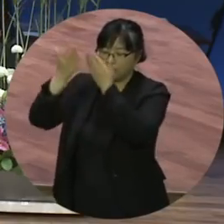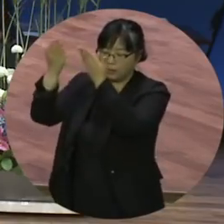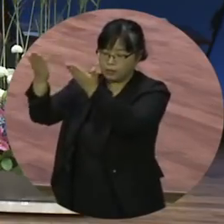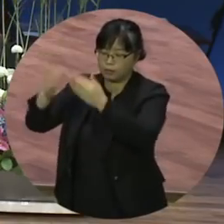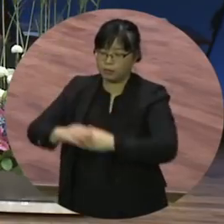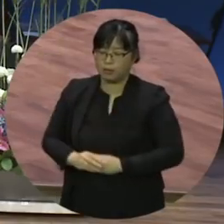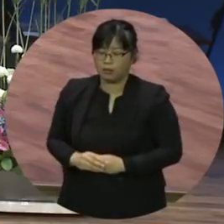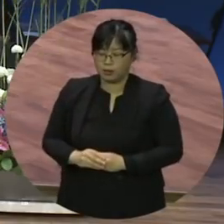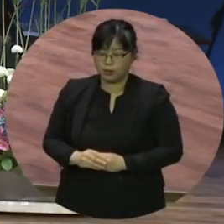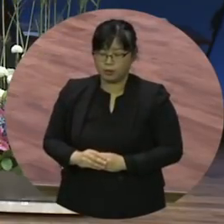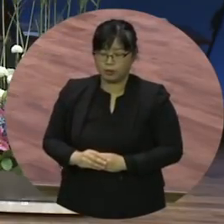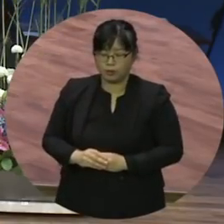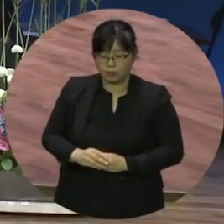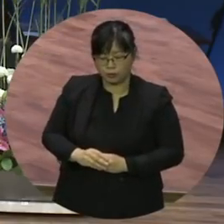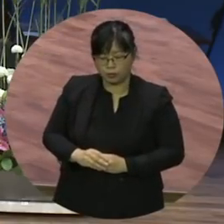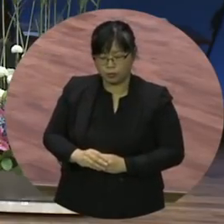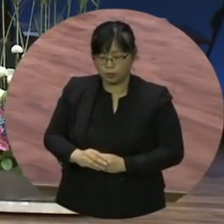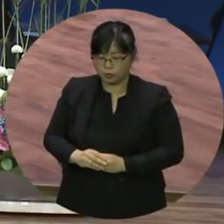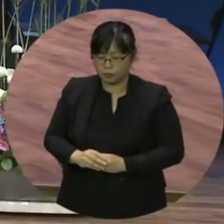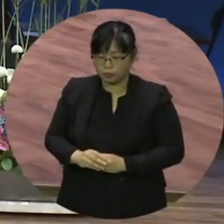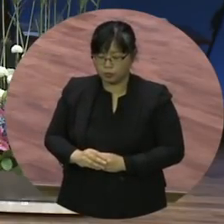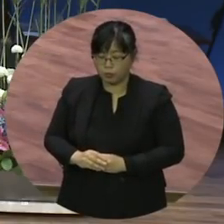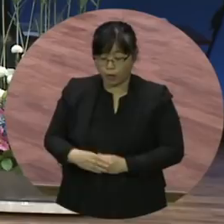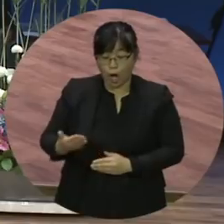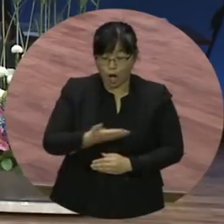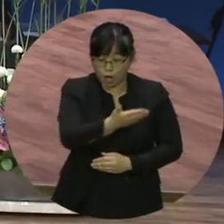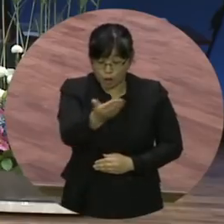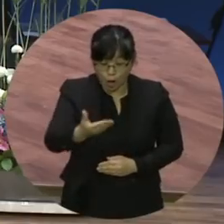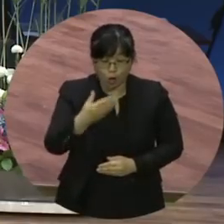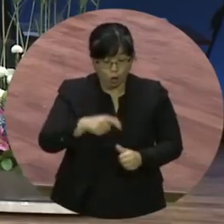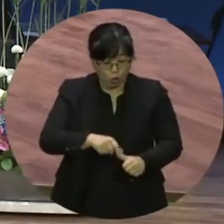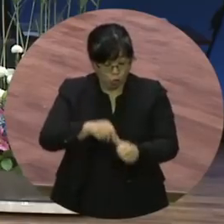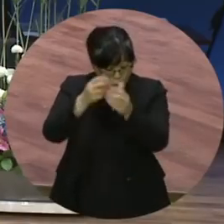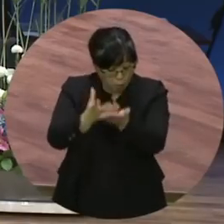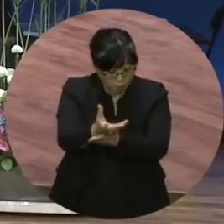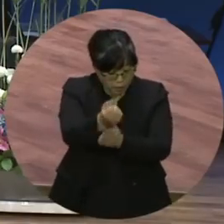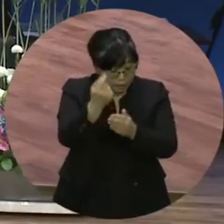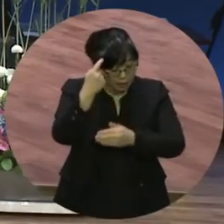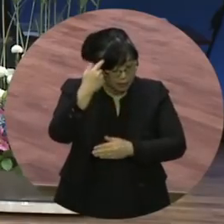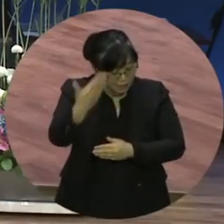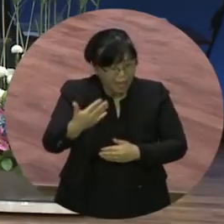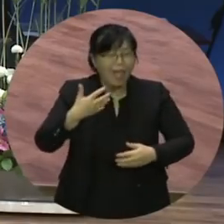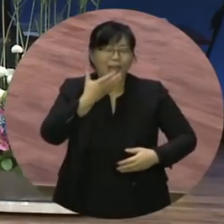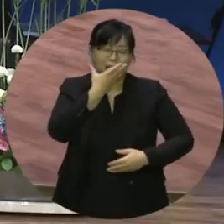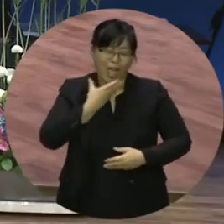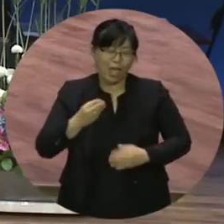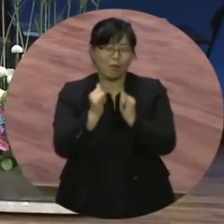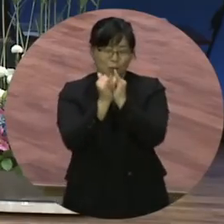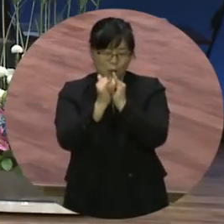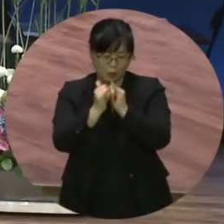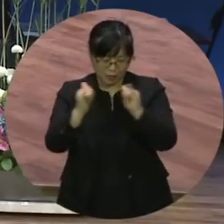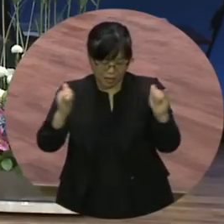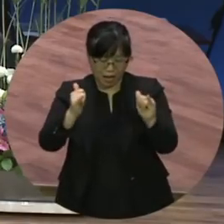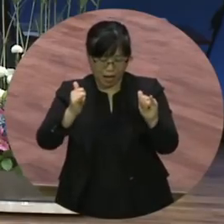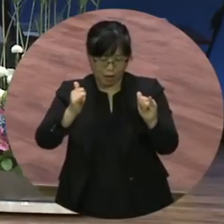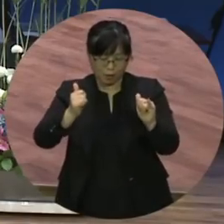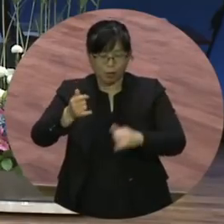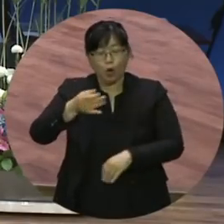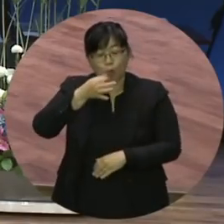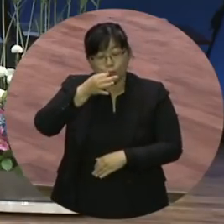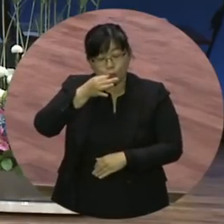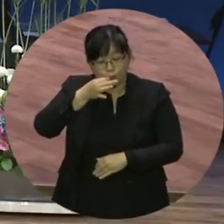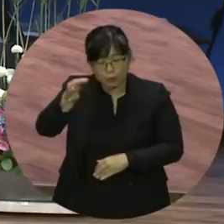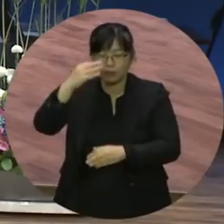구원을 너같이 얻은 자가 누구냐? 너는 행복한 자로다라고 말씀하신 하나님, 예수 그리스도로 구원을 얻어